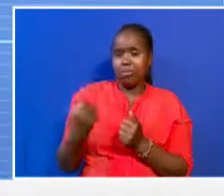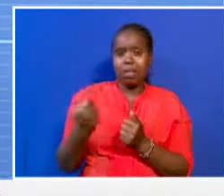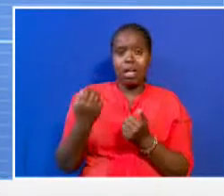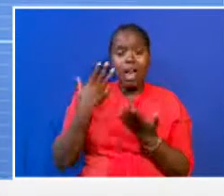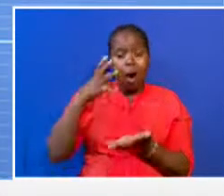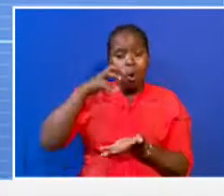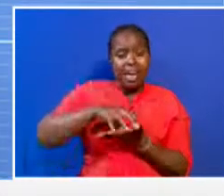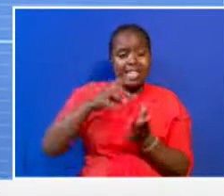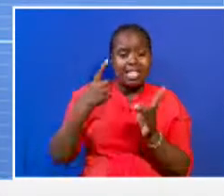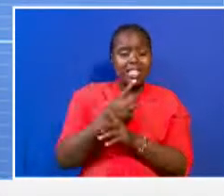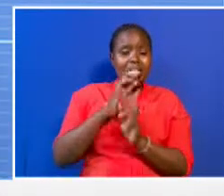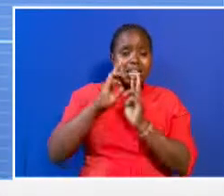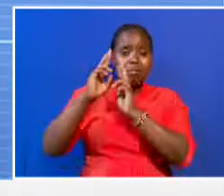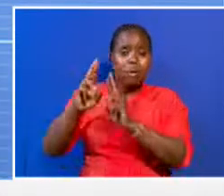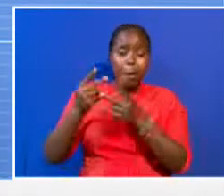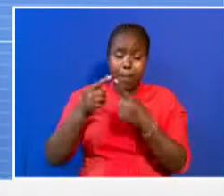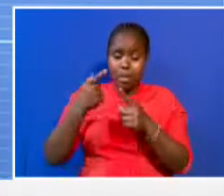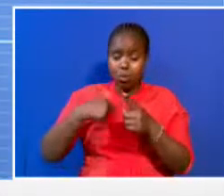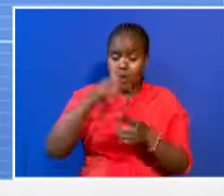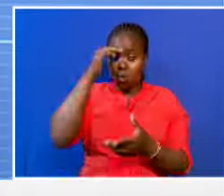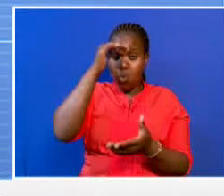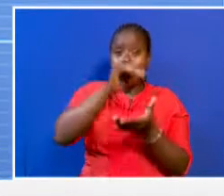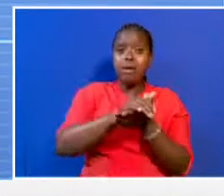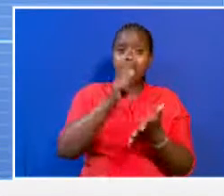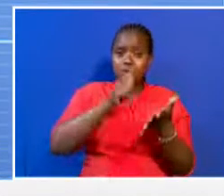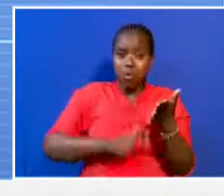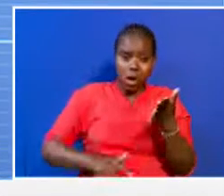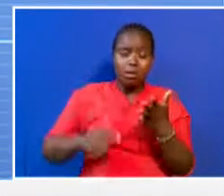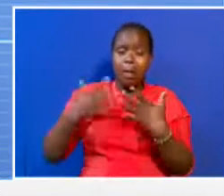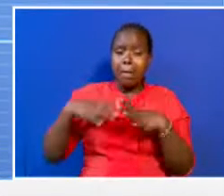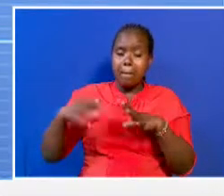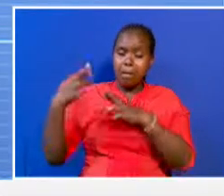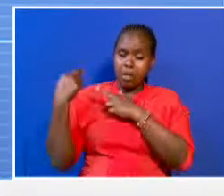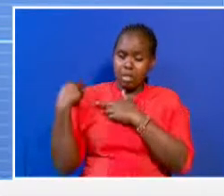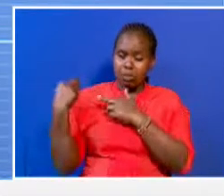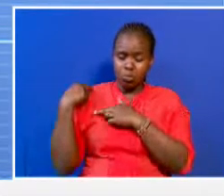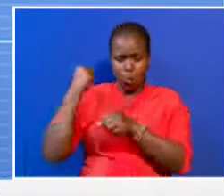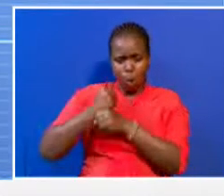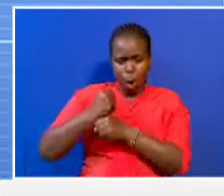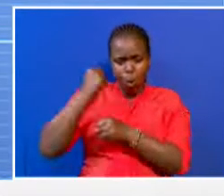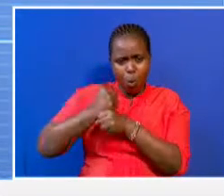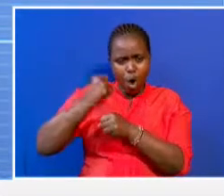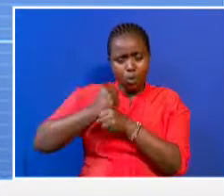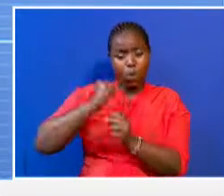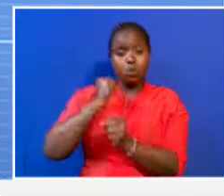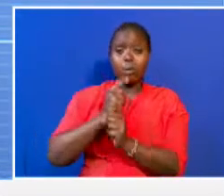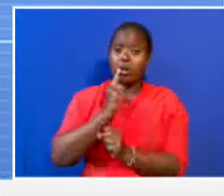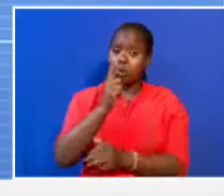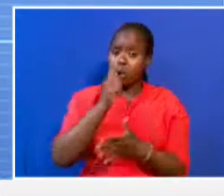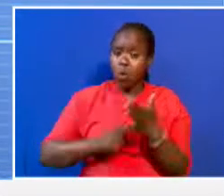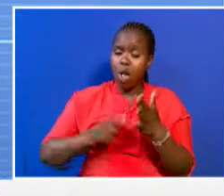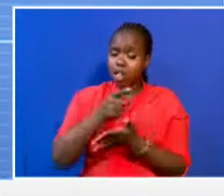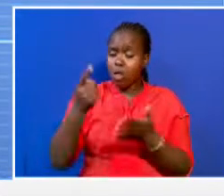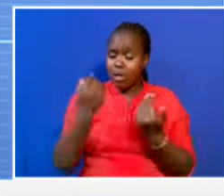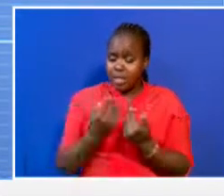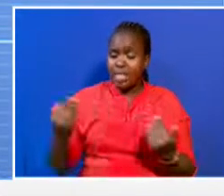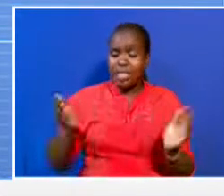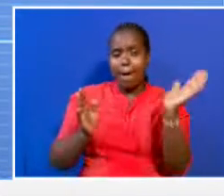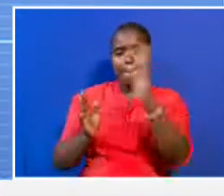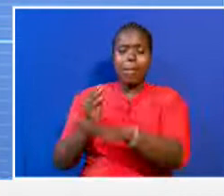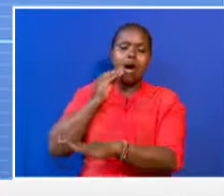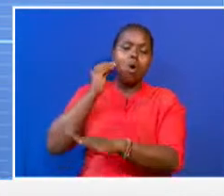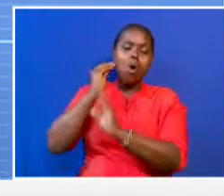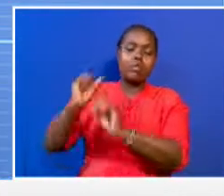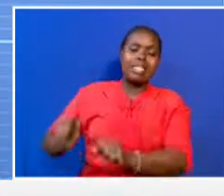matukio mbalimbali yakiweza kuripotiwa, lakini tunaamini kwamba idara husika zitaweza kufanya jitihada na kuweza kuhakikisha kwamba wale watoto wanarejea